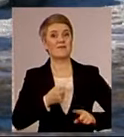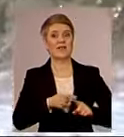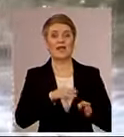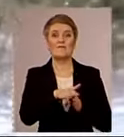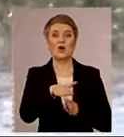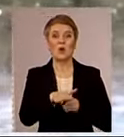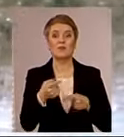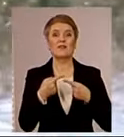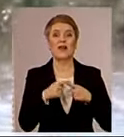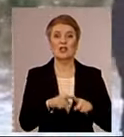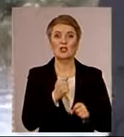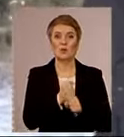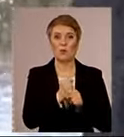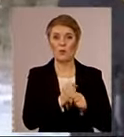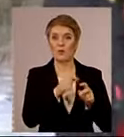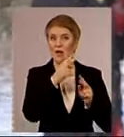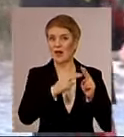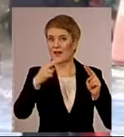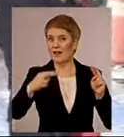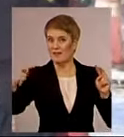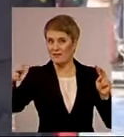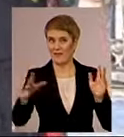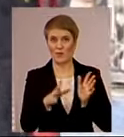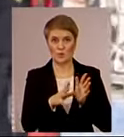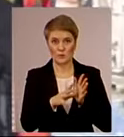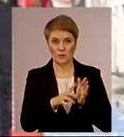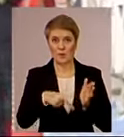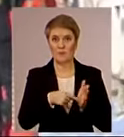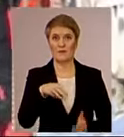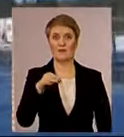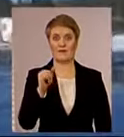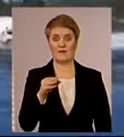технічні роботи на лініях електропередачі неподалік міста Твід. Причини аварії наразі з'ясовують.